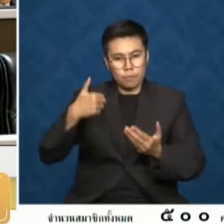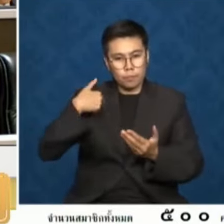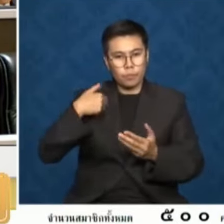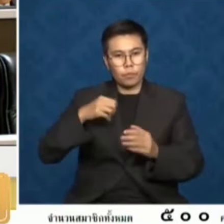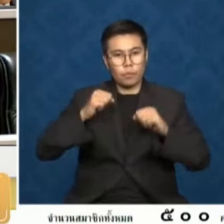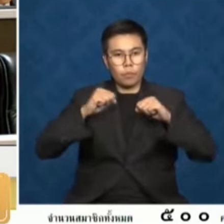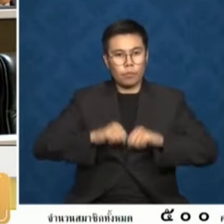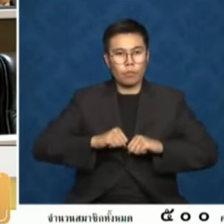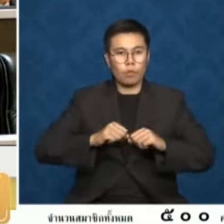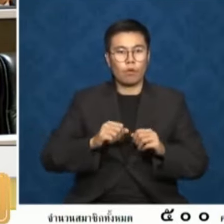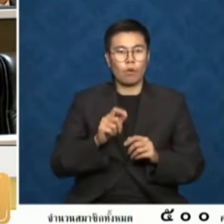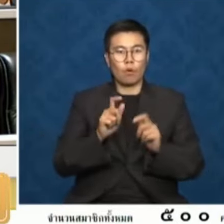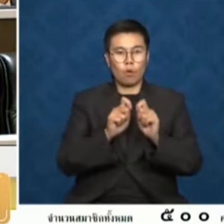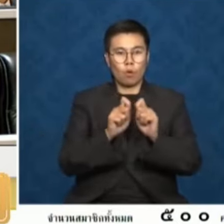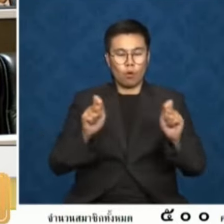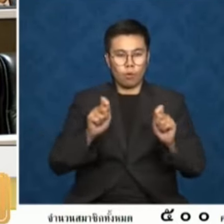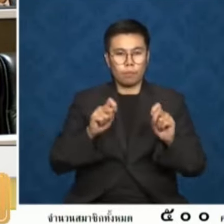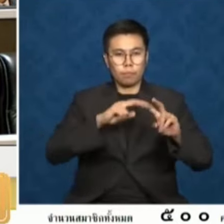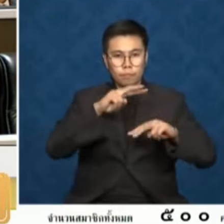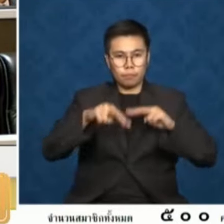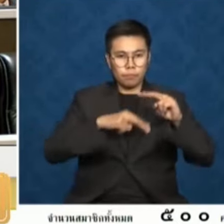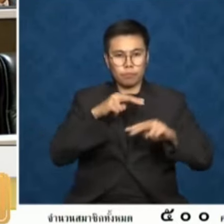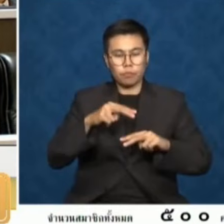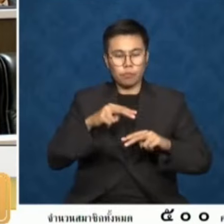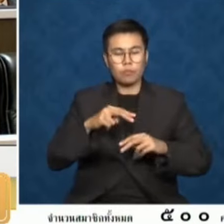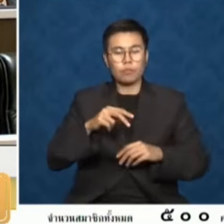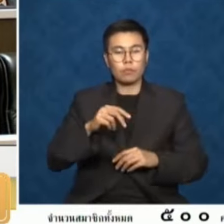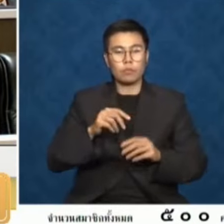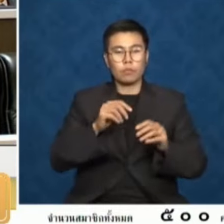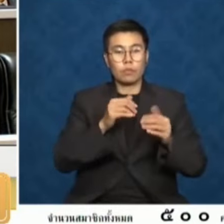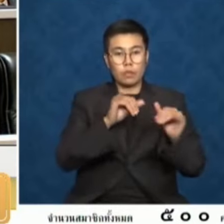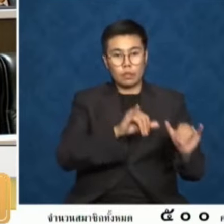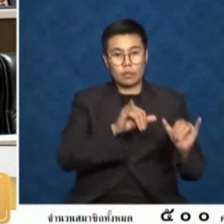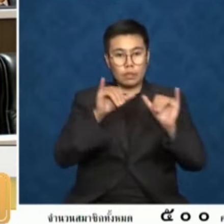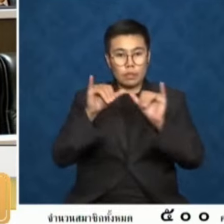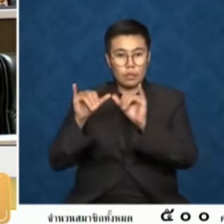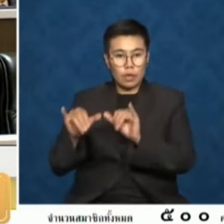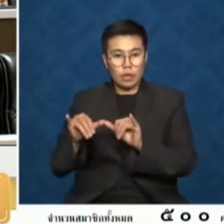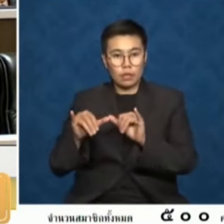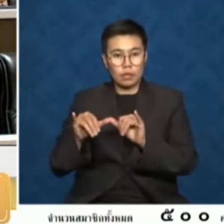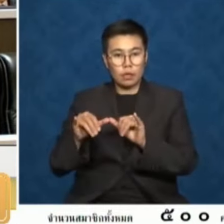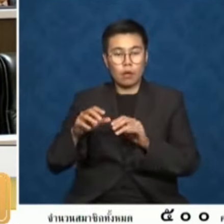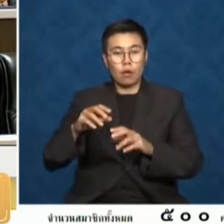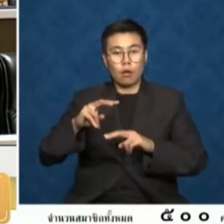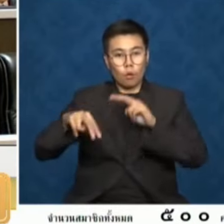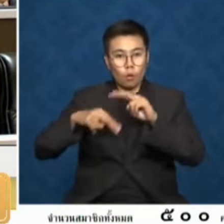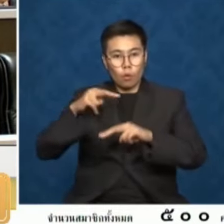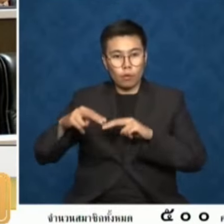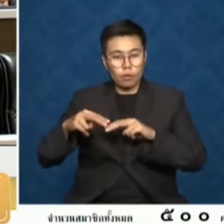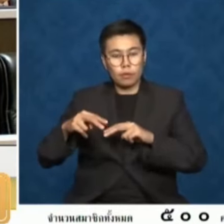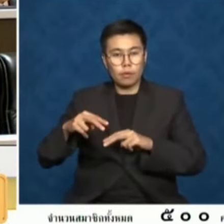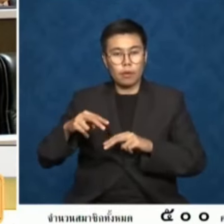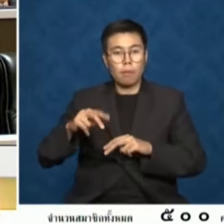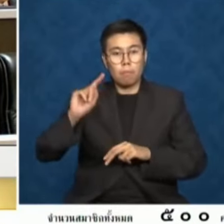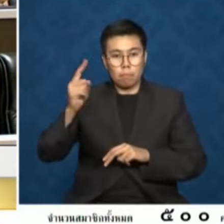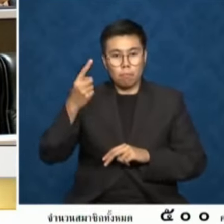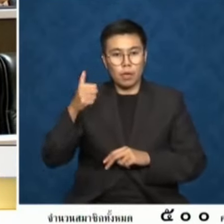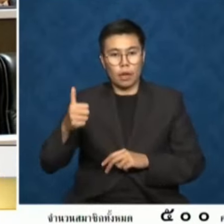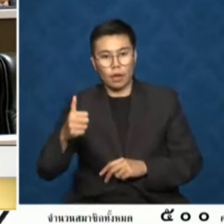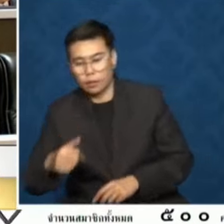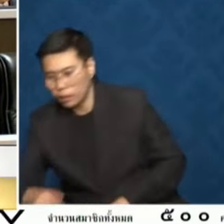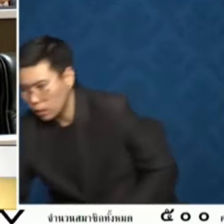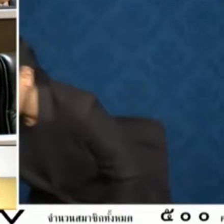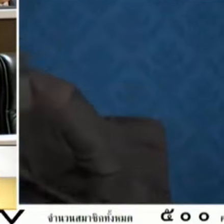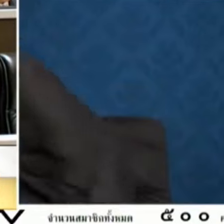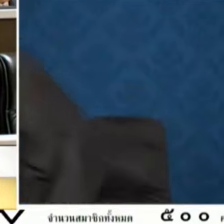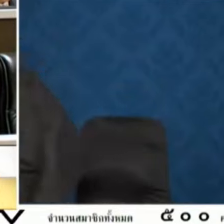ให้ข้าราชการองค์กรปกครองส่วนท้องถิ่นโอนไปสังกัดองค์กรปกครองส่วนท้องถิ่นอื่นได้ท่าน